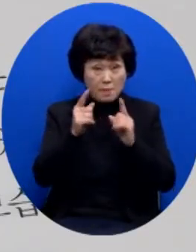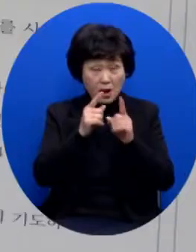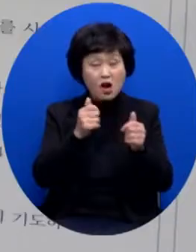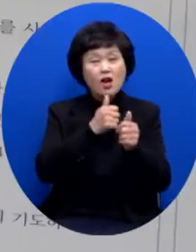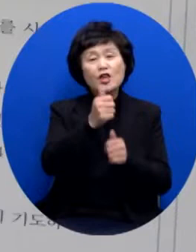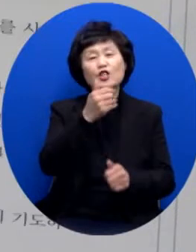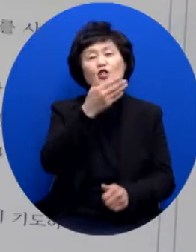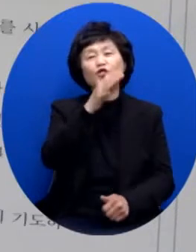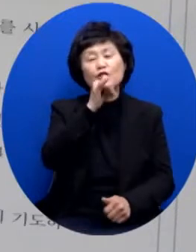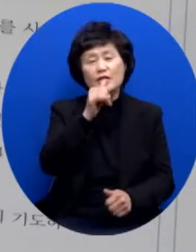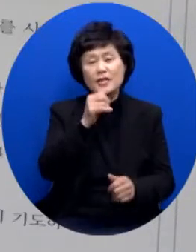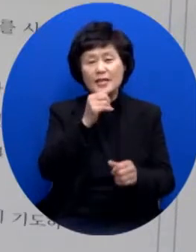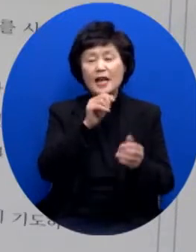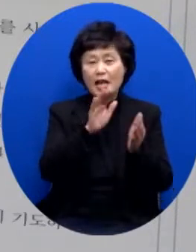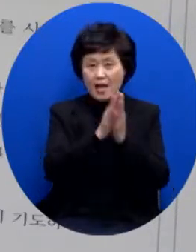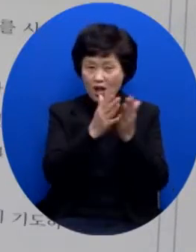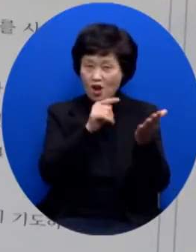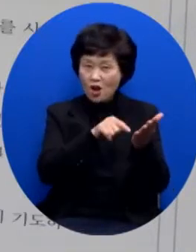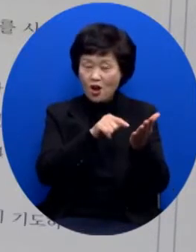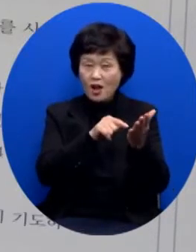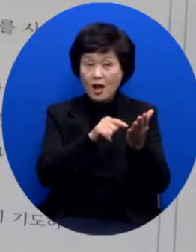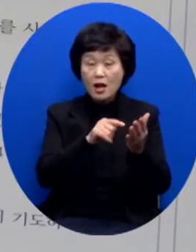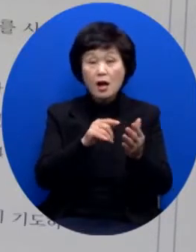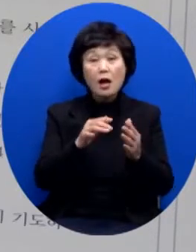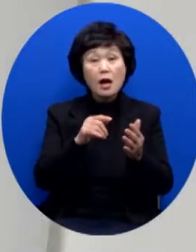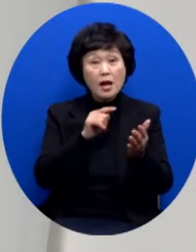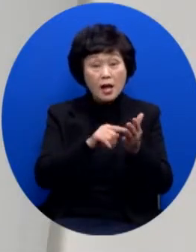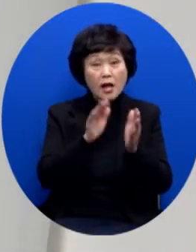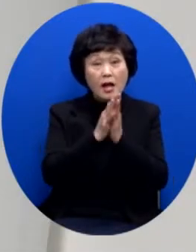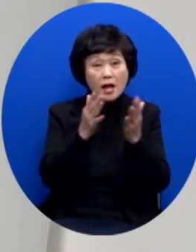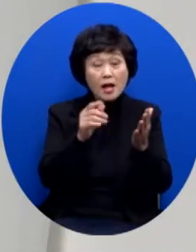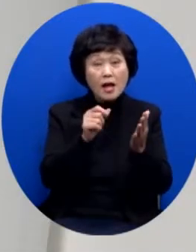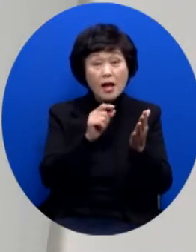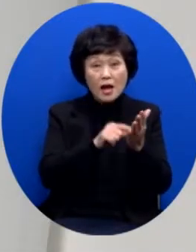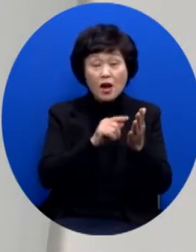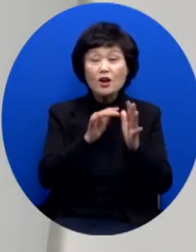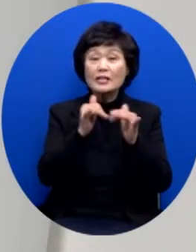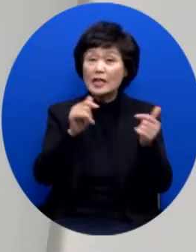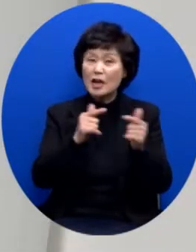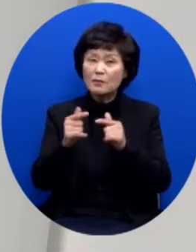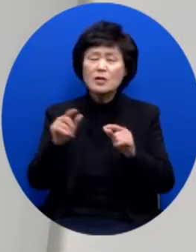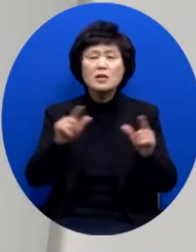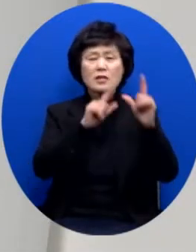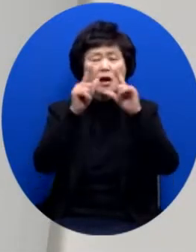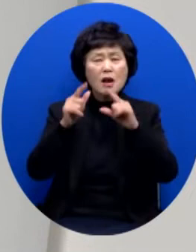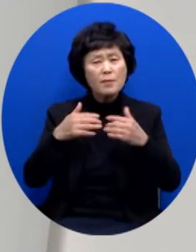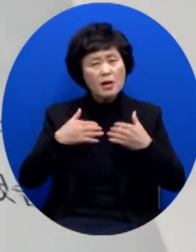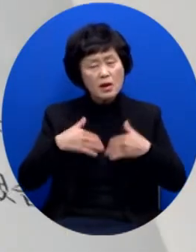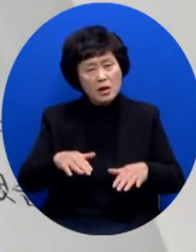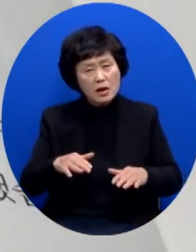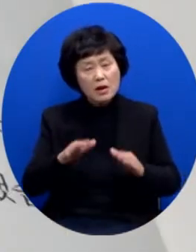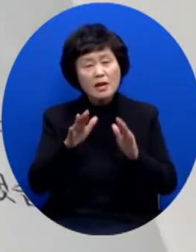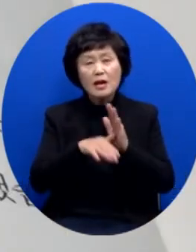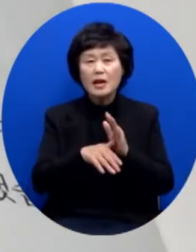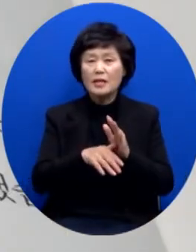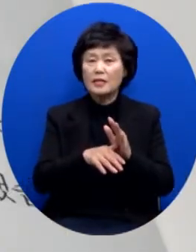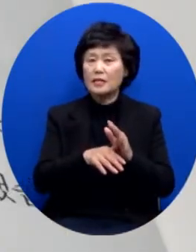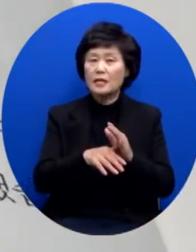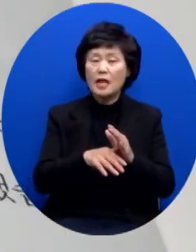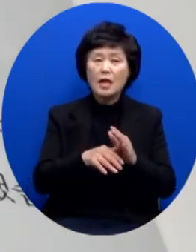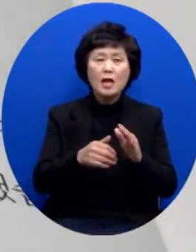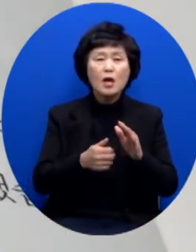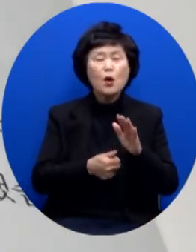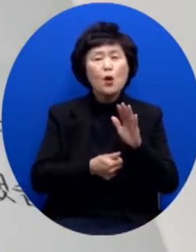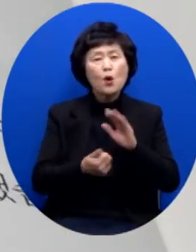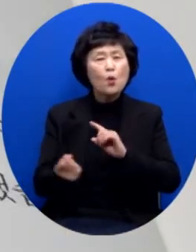제시합니다. 저자는 삶의 무너짐은 모두 마음에서 시작되며 오직 하나님의 말씀을 통해서만 치유될 수